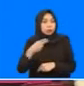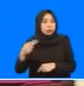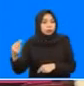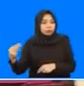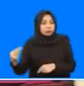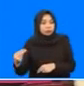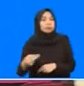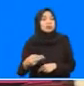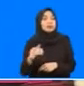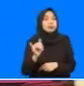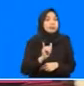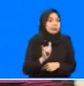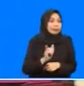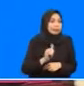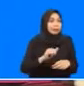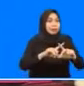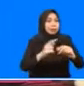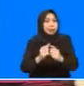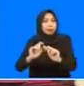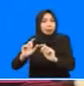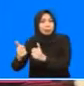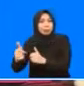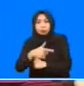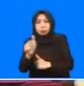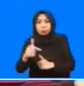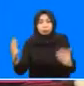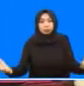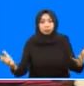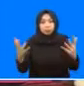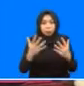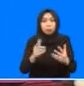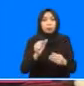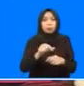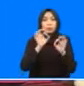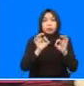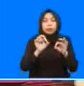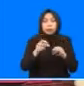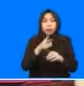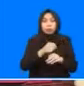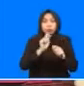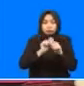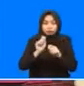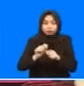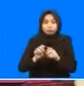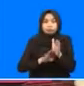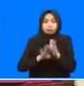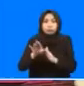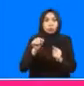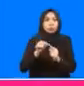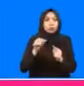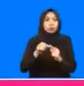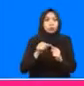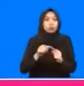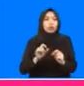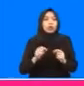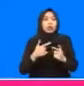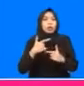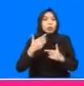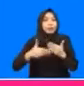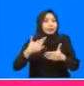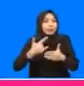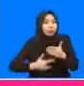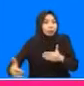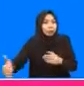well as invite all stakeholders to improve the quality of education to promote sustainable living for our better